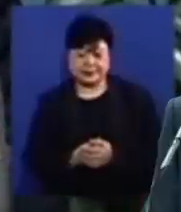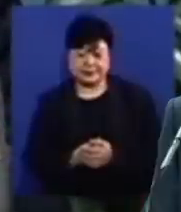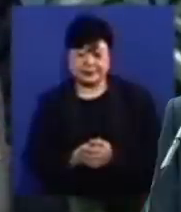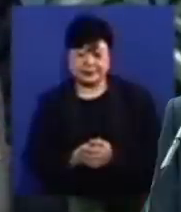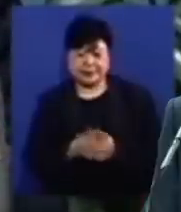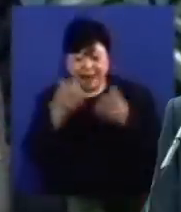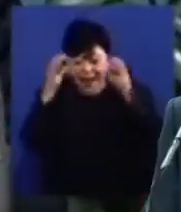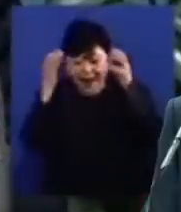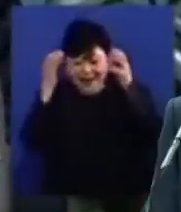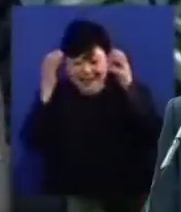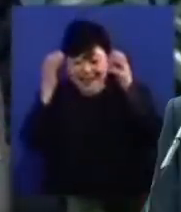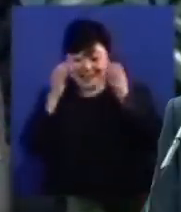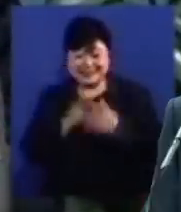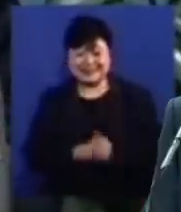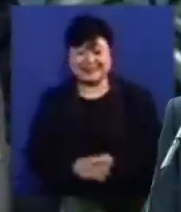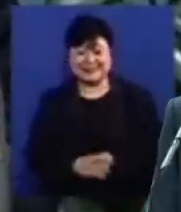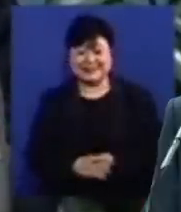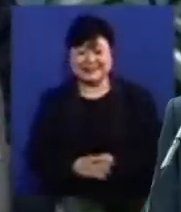어린아이를